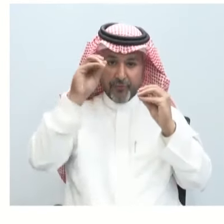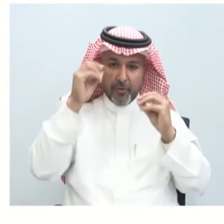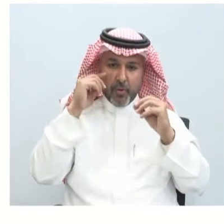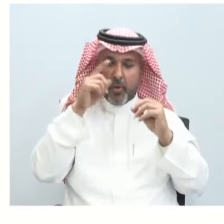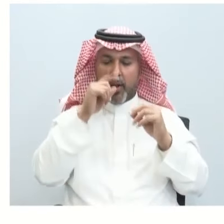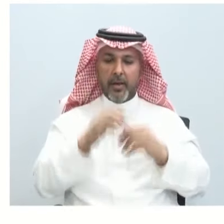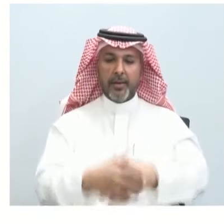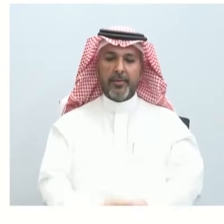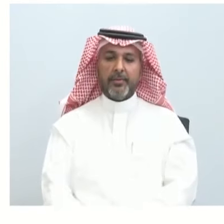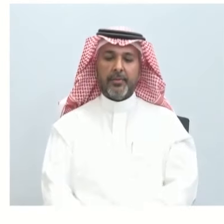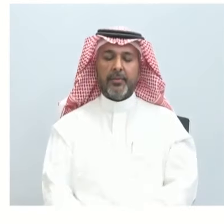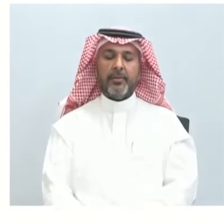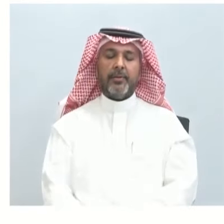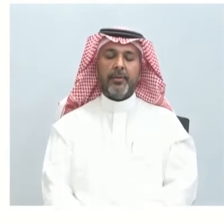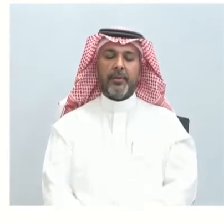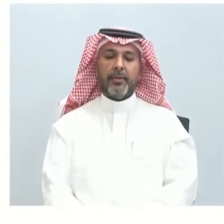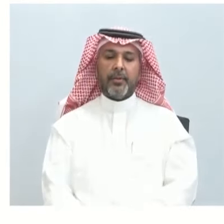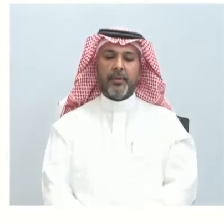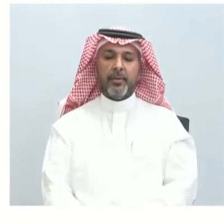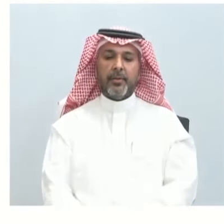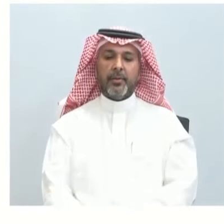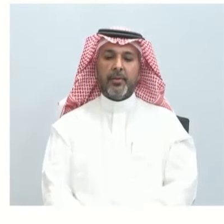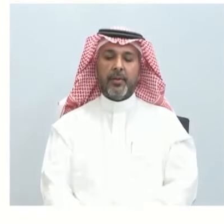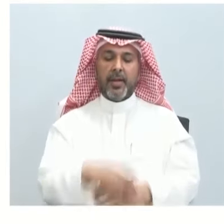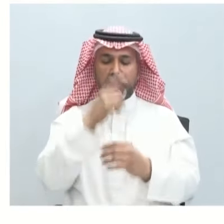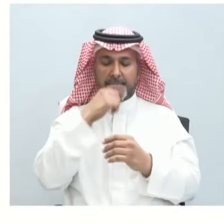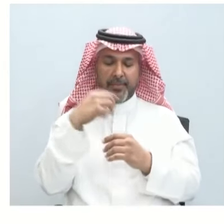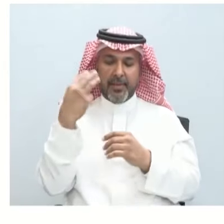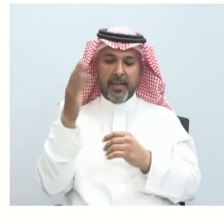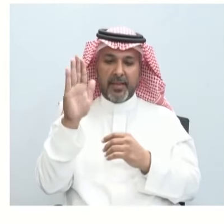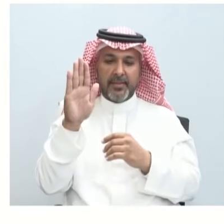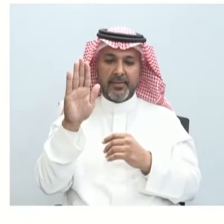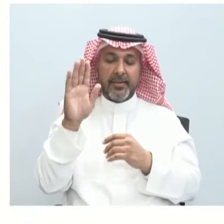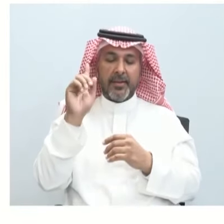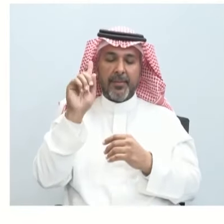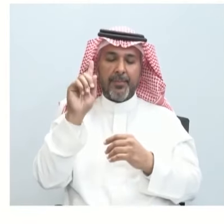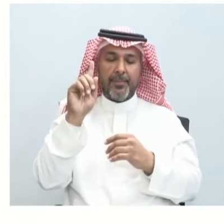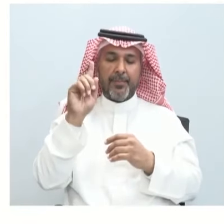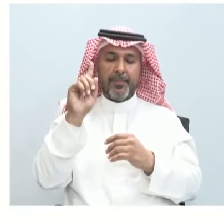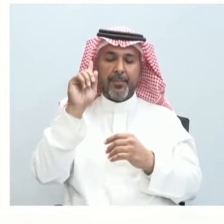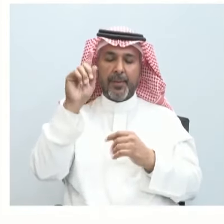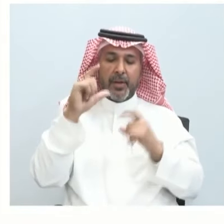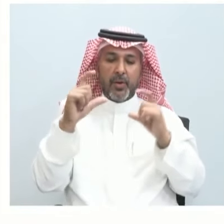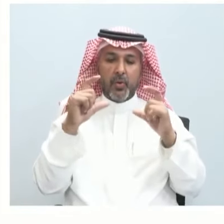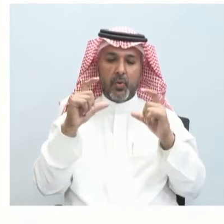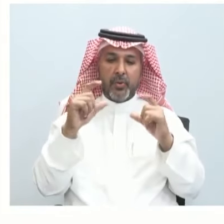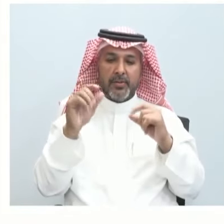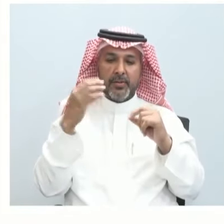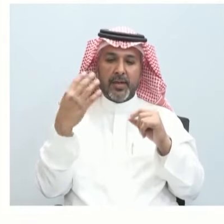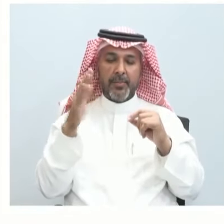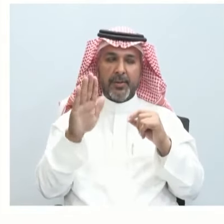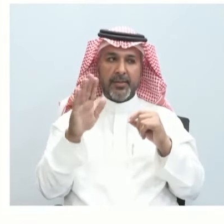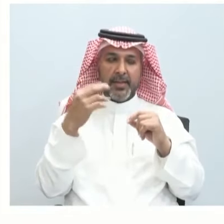ثلاثه سين مضروبه في اربع سين اس اثنين باء زائد ثلاثه زائد ثلاثه سين